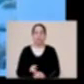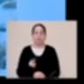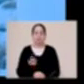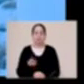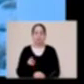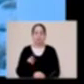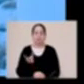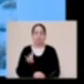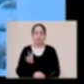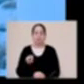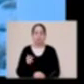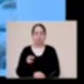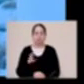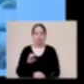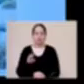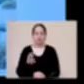Полярная сова.